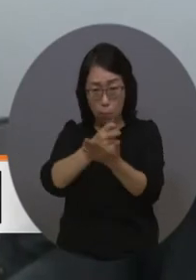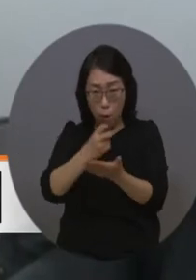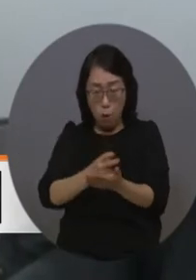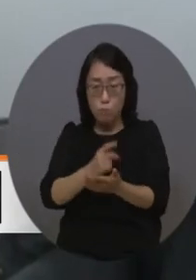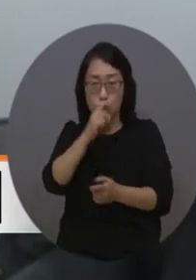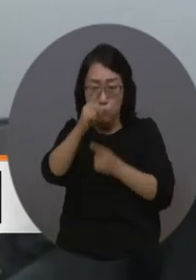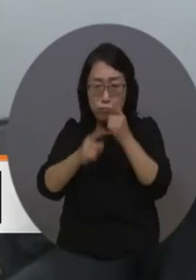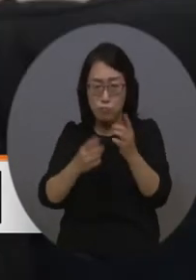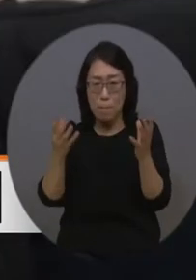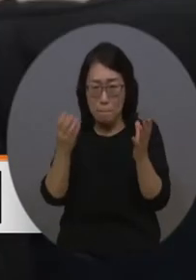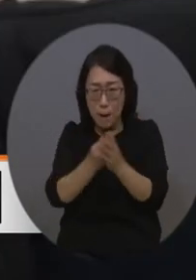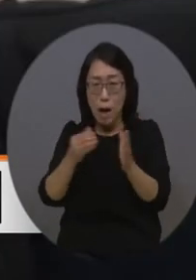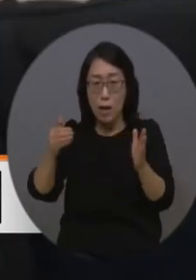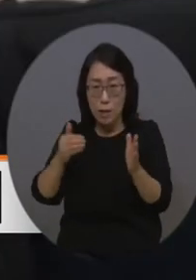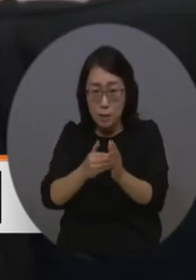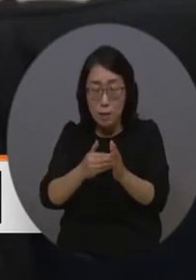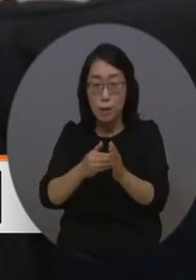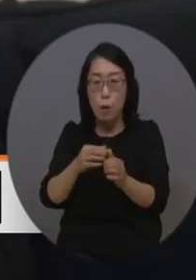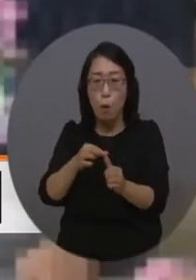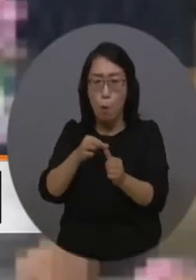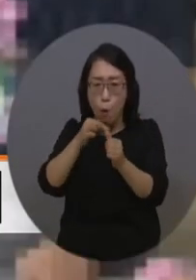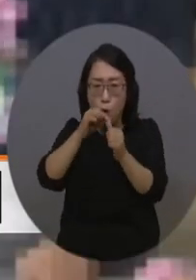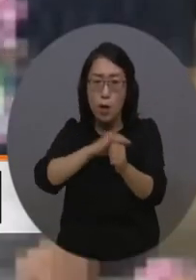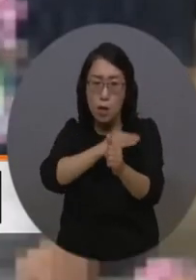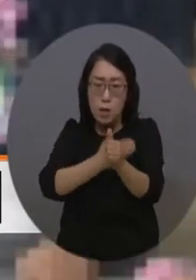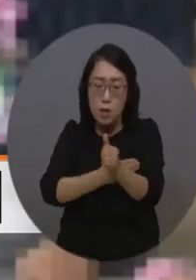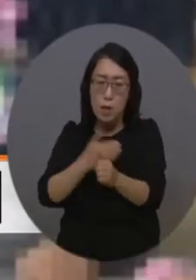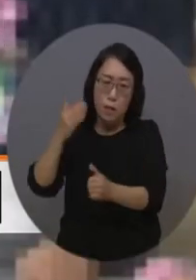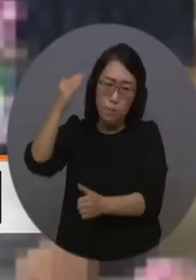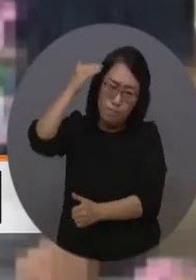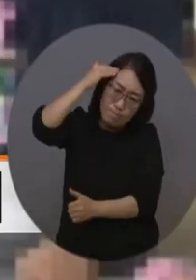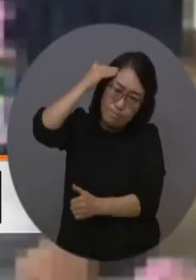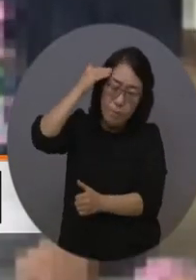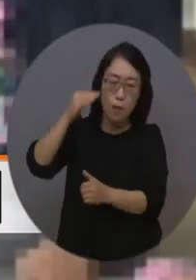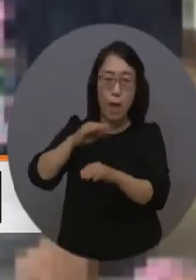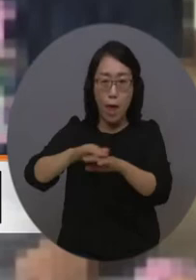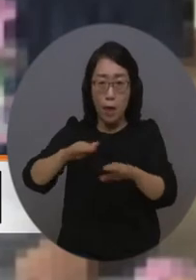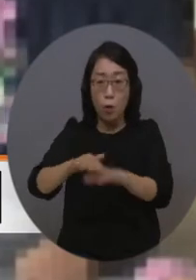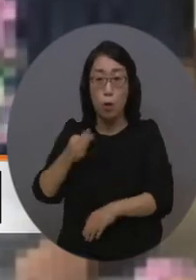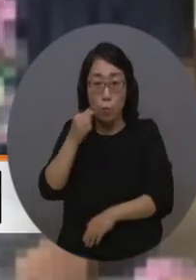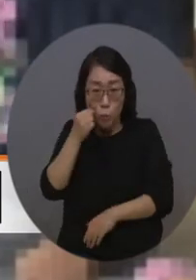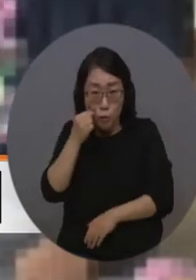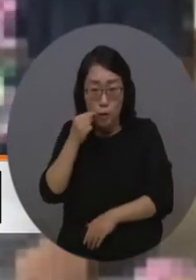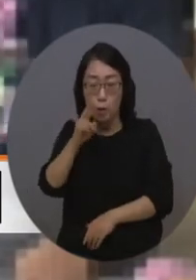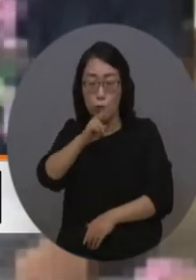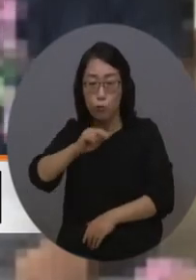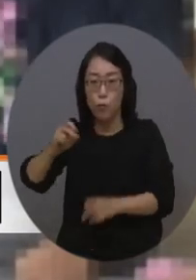불구하고 권리구제를 받지 못한 경우 개인 또는 집단이 유엔